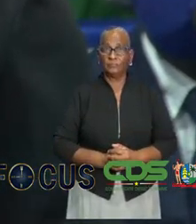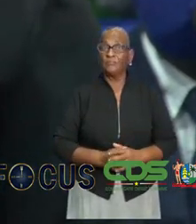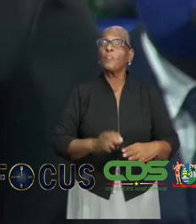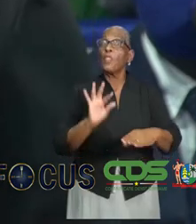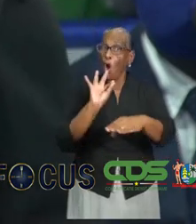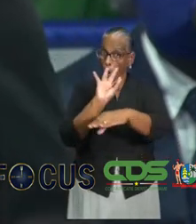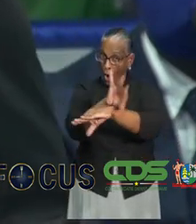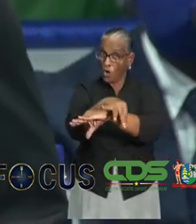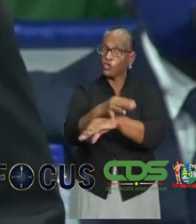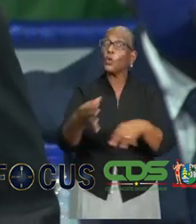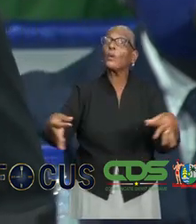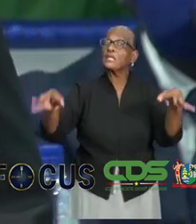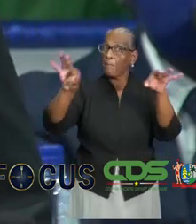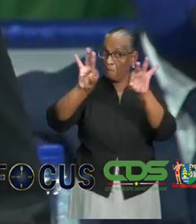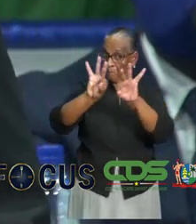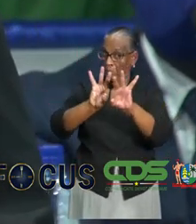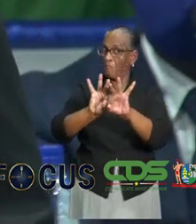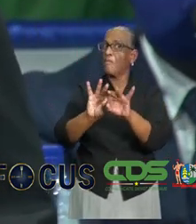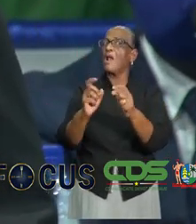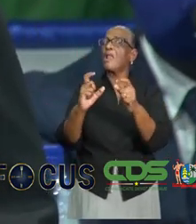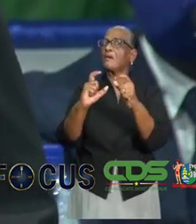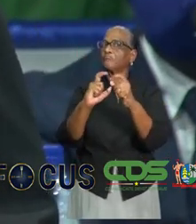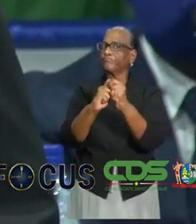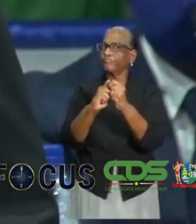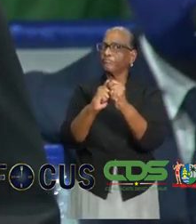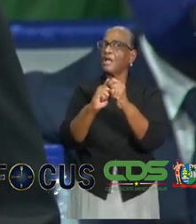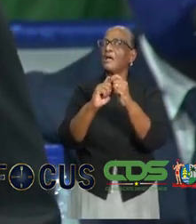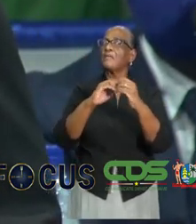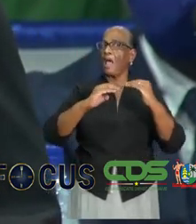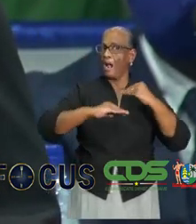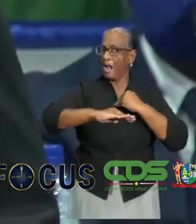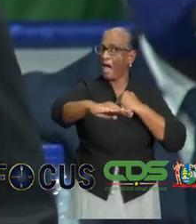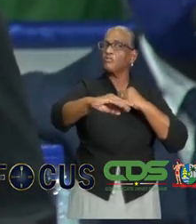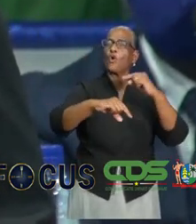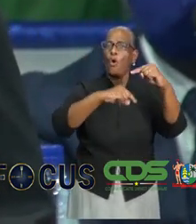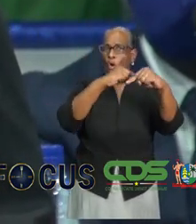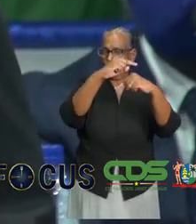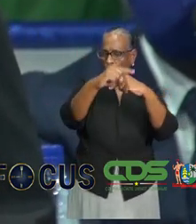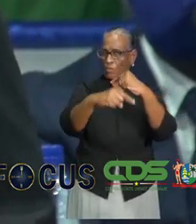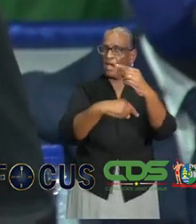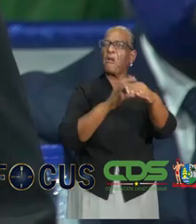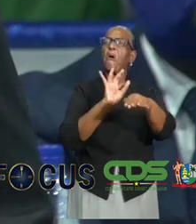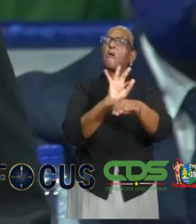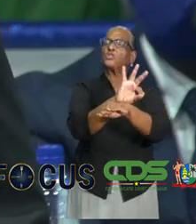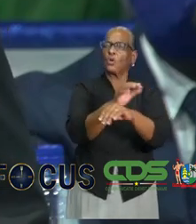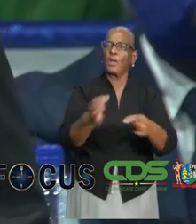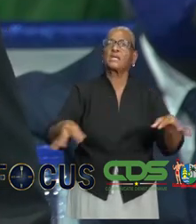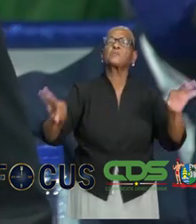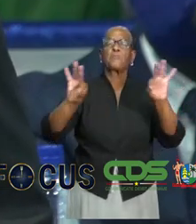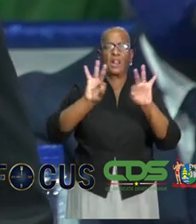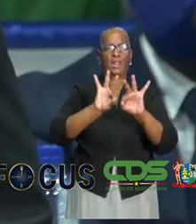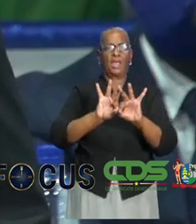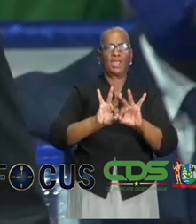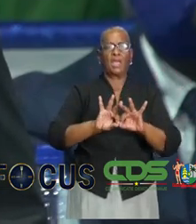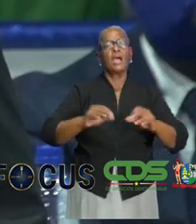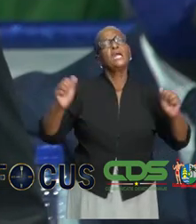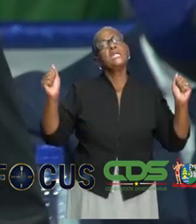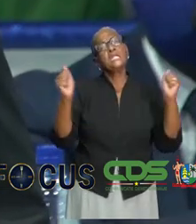Onderwijs is de belangrijkste sleutel om een land tot ontwikkeling te brengen. Sinds jaren is er sprake